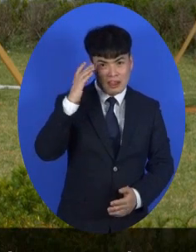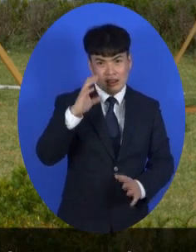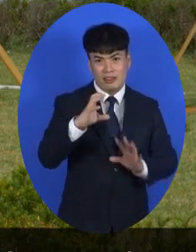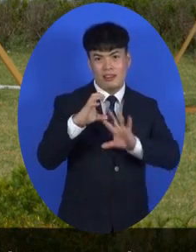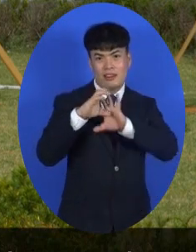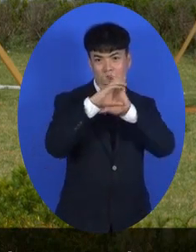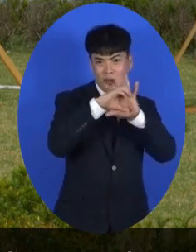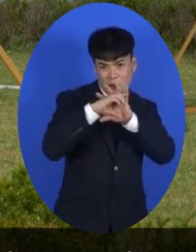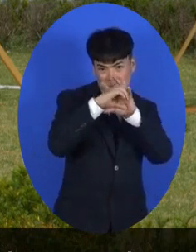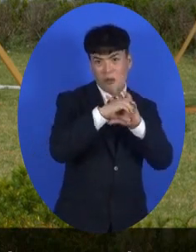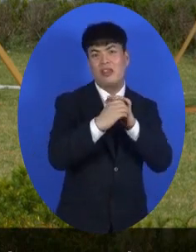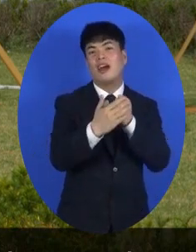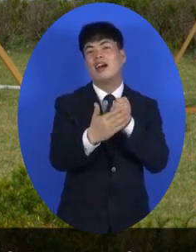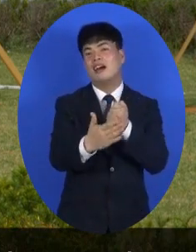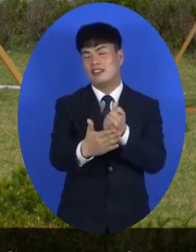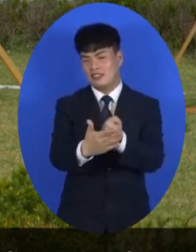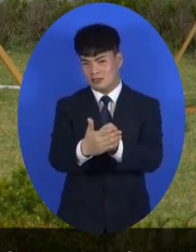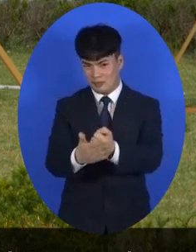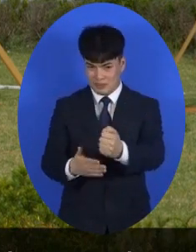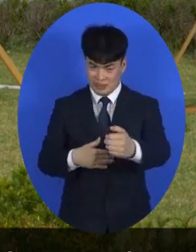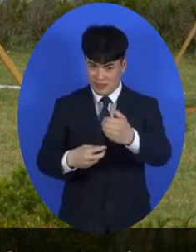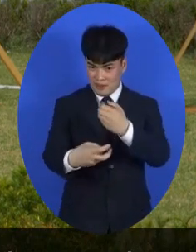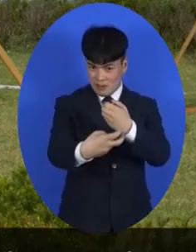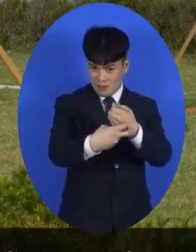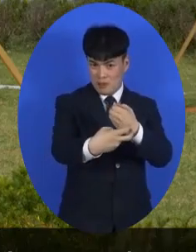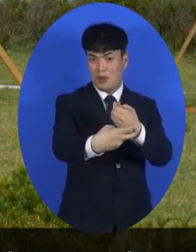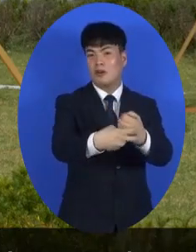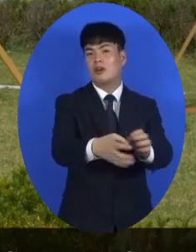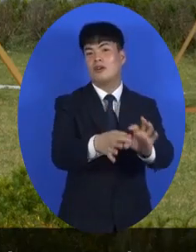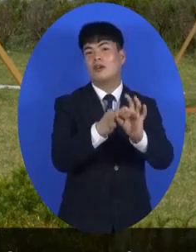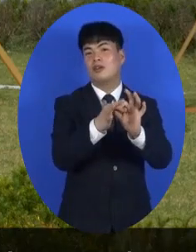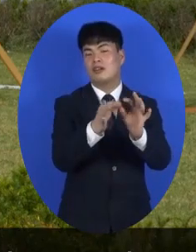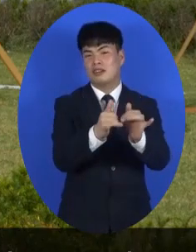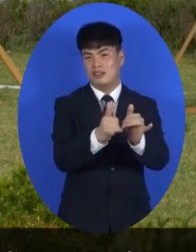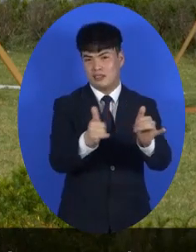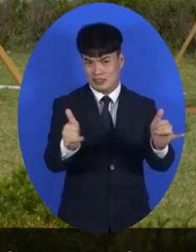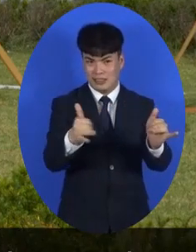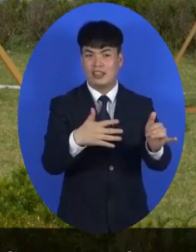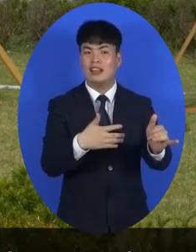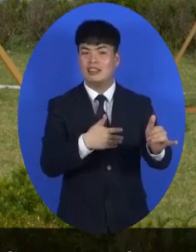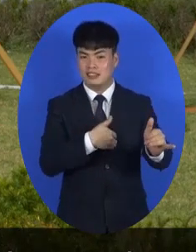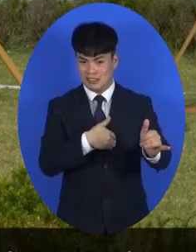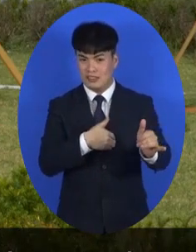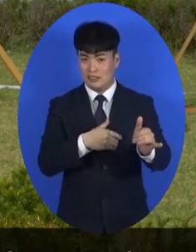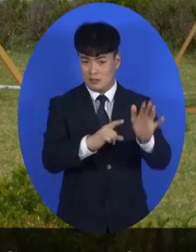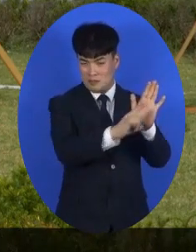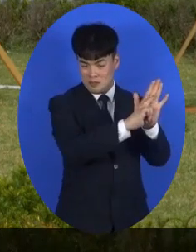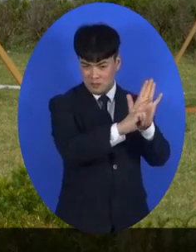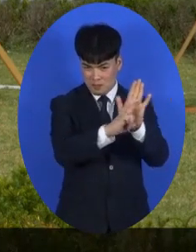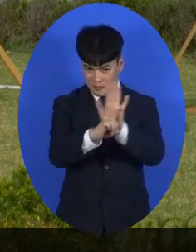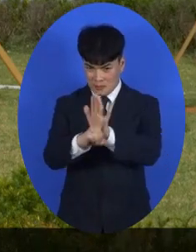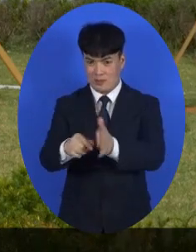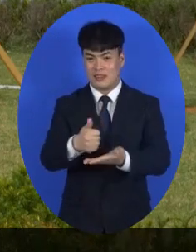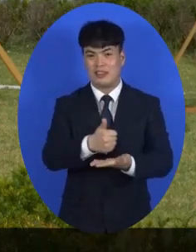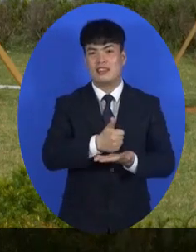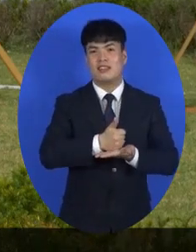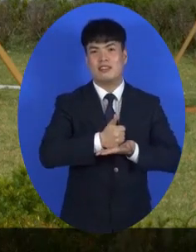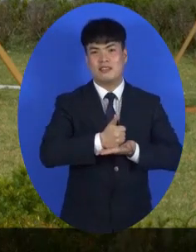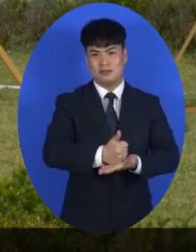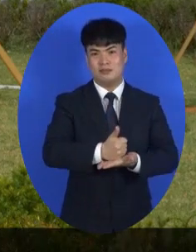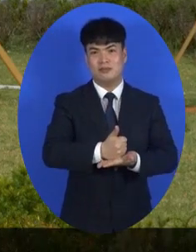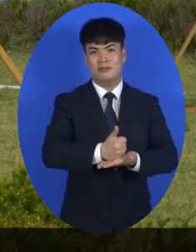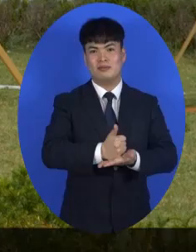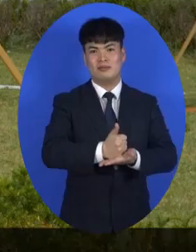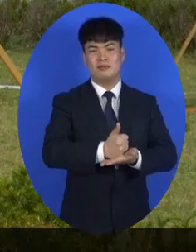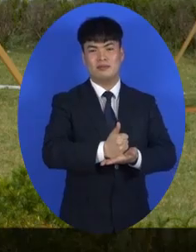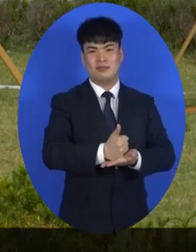최근 코로나19로 헌신하고 있는 의료진들의 사기를 높이기 위해 덕분에 챌린지 캠페인이 SNS에 널리 퍼지면서